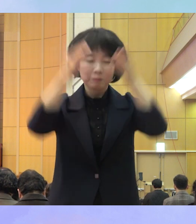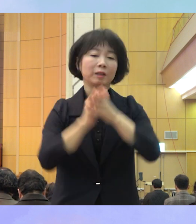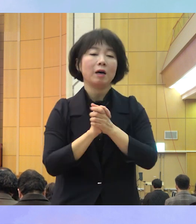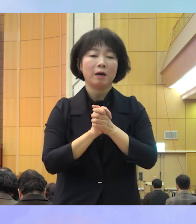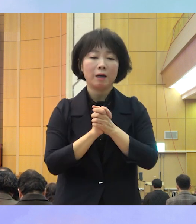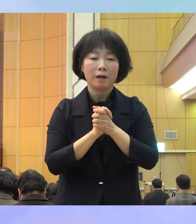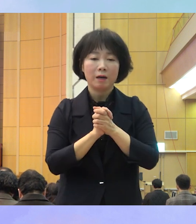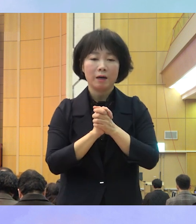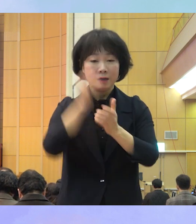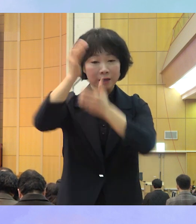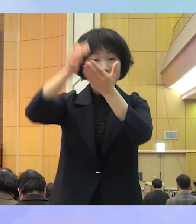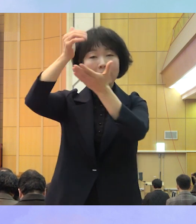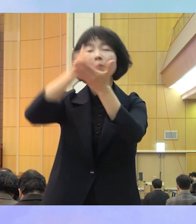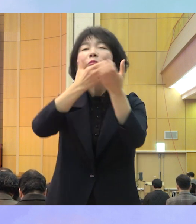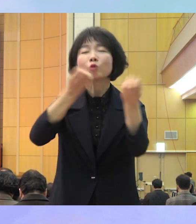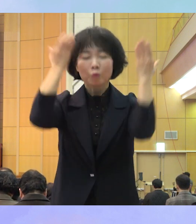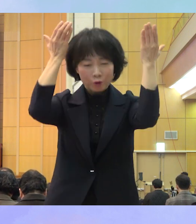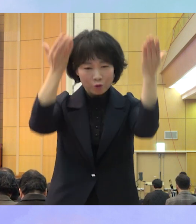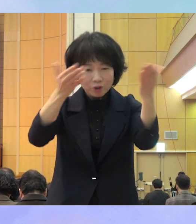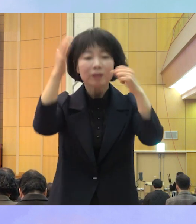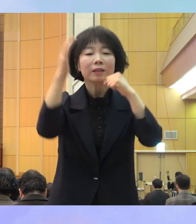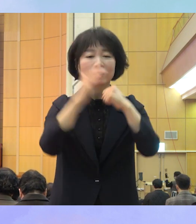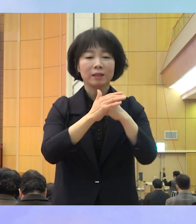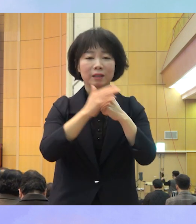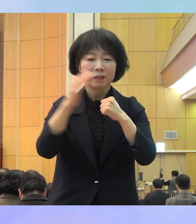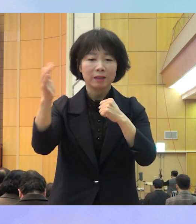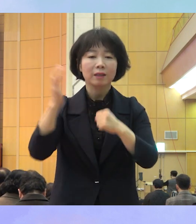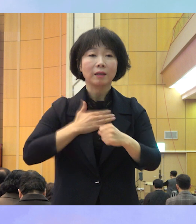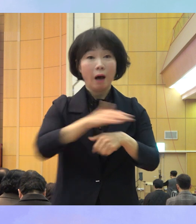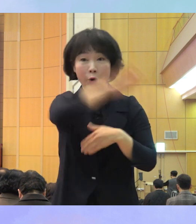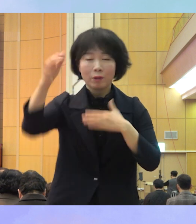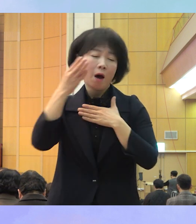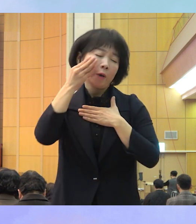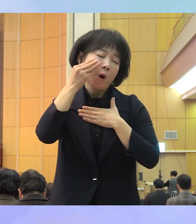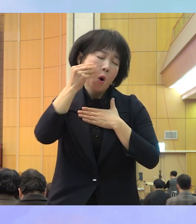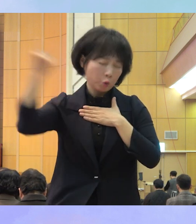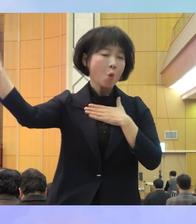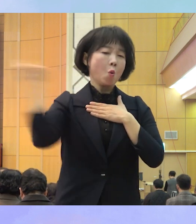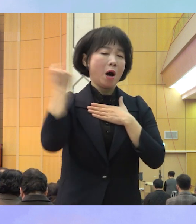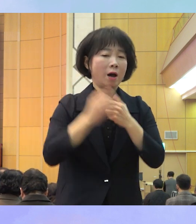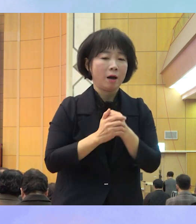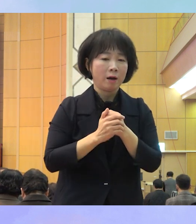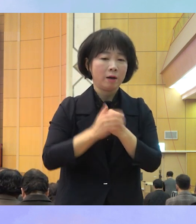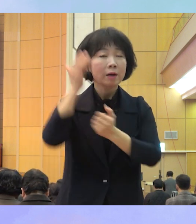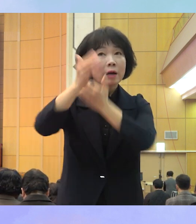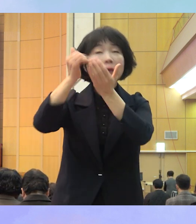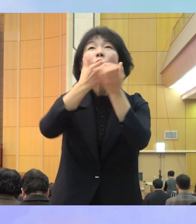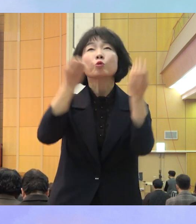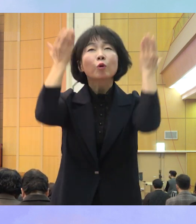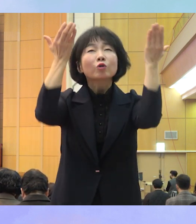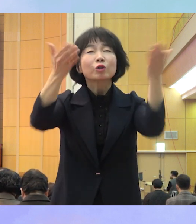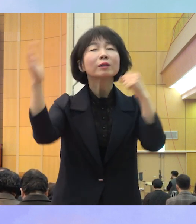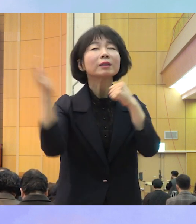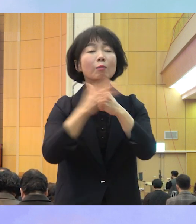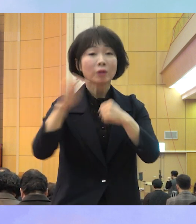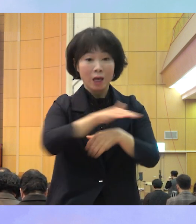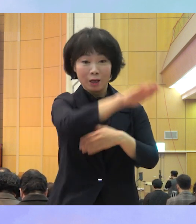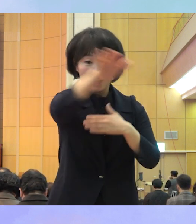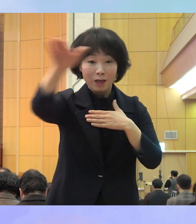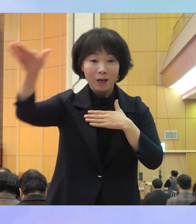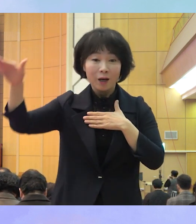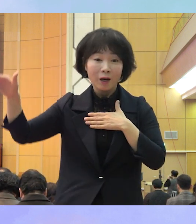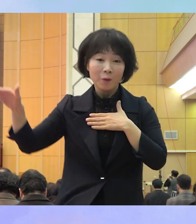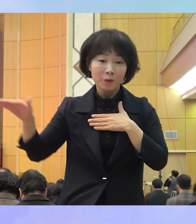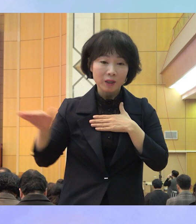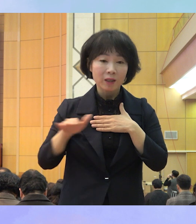감사합니다. 하나님 축복해 주시니 형통합니다. 하나님 축복해 주시니